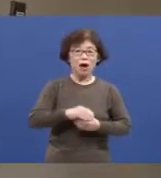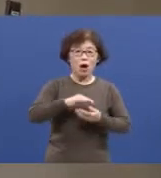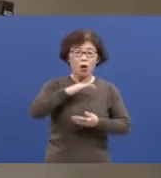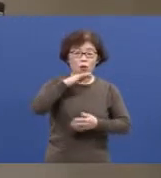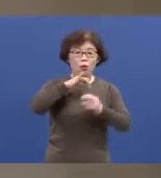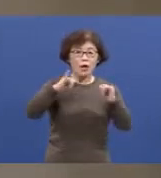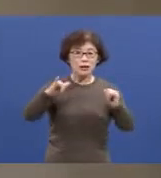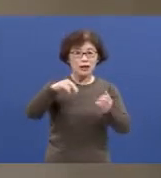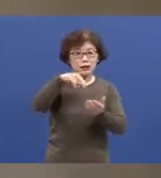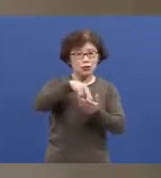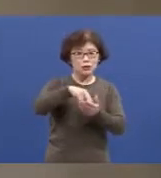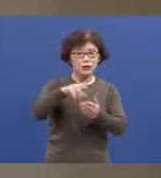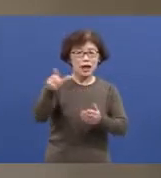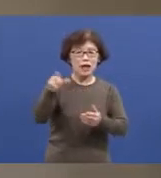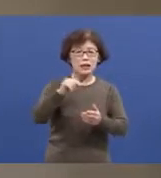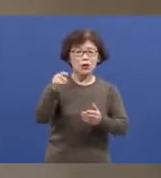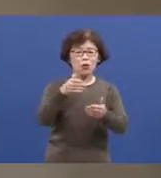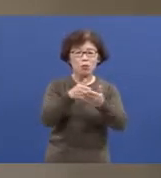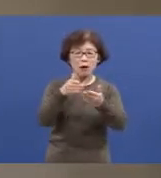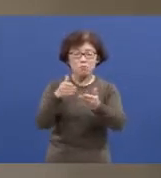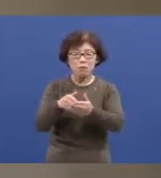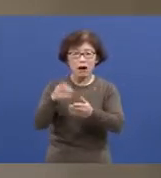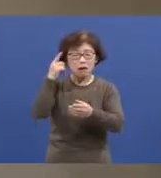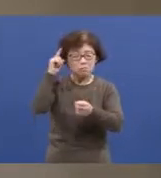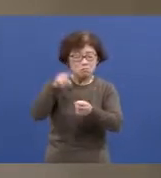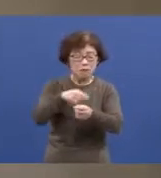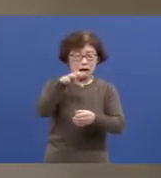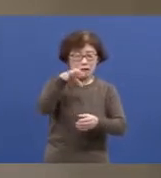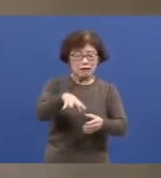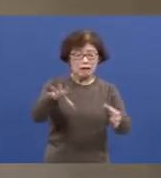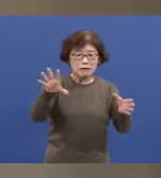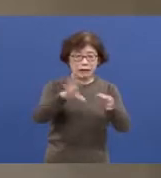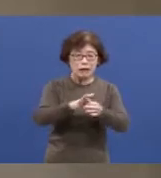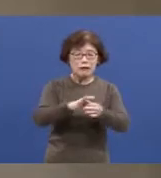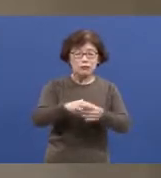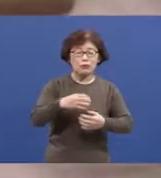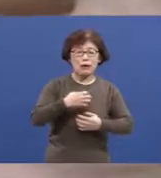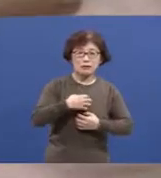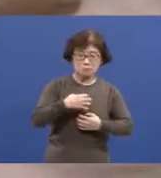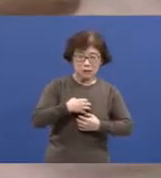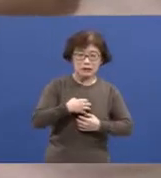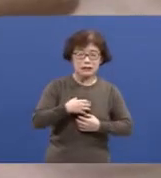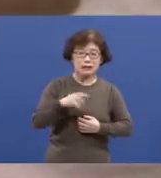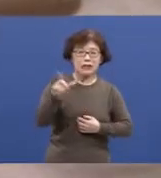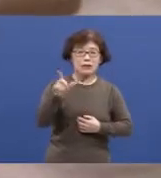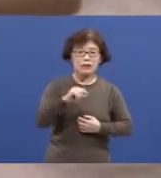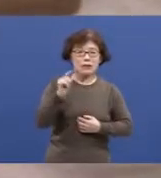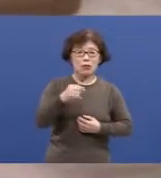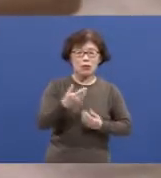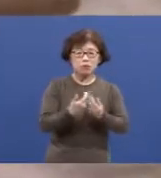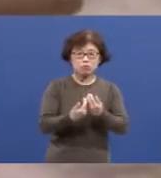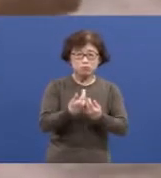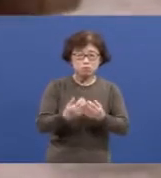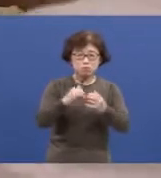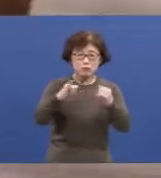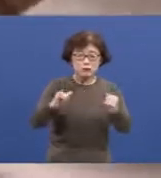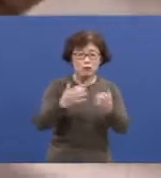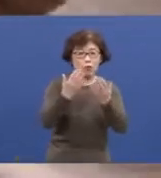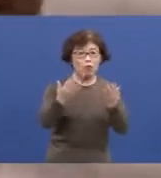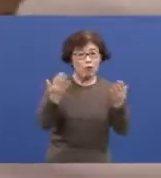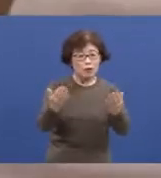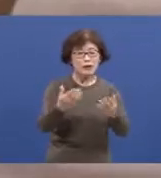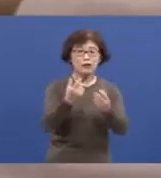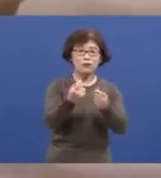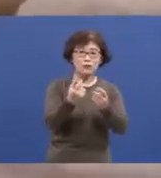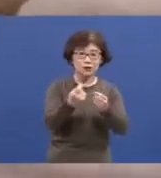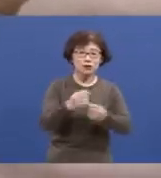とっては使う難しさや予期せぬサイトへのアクセスなどが心配で、利用することに抵抗がある方も多い